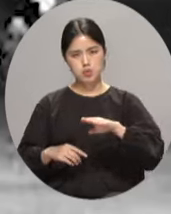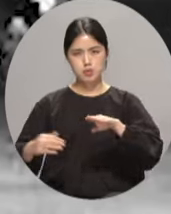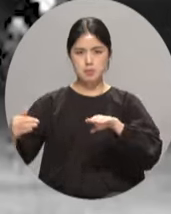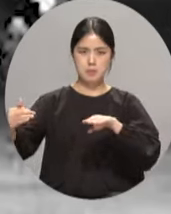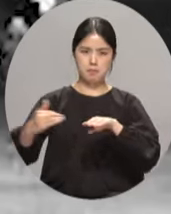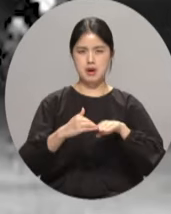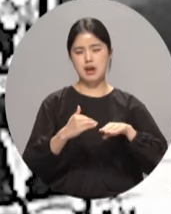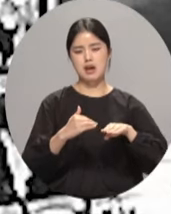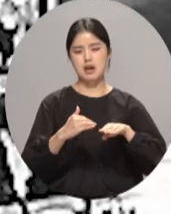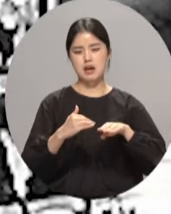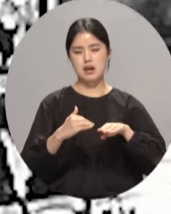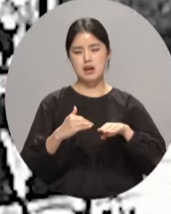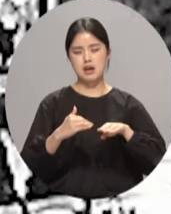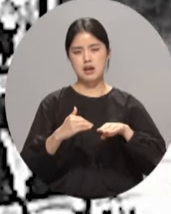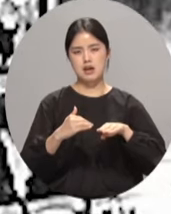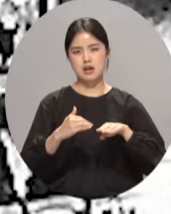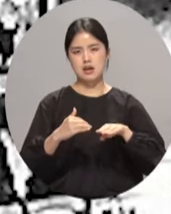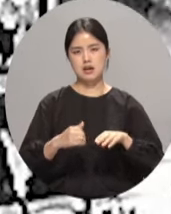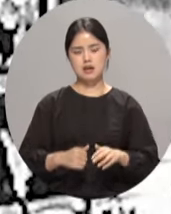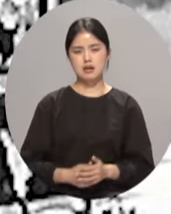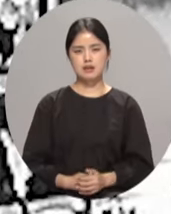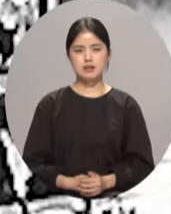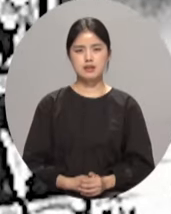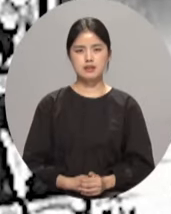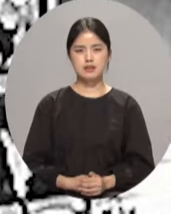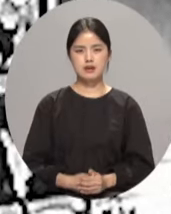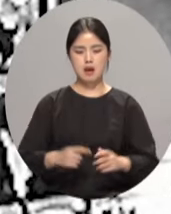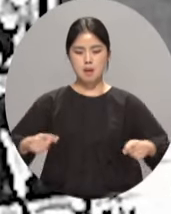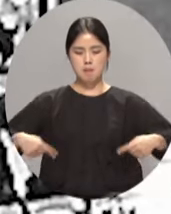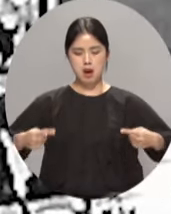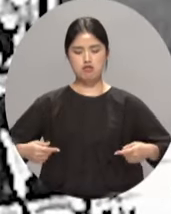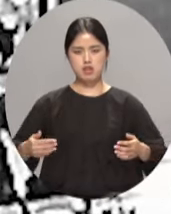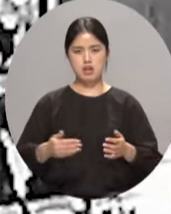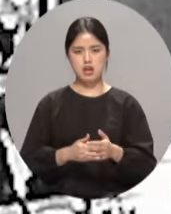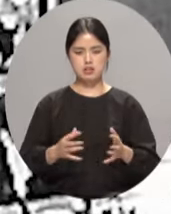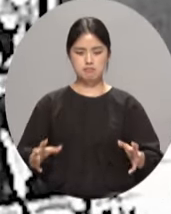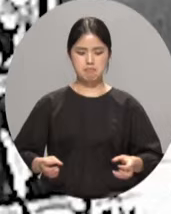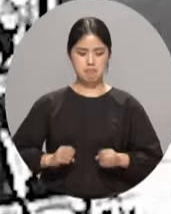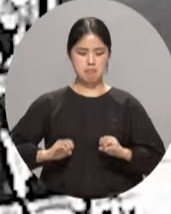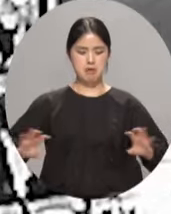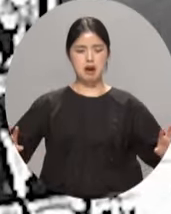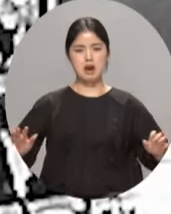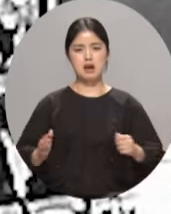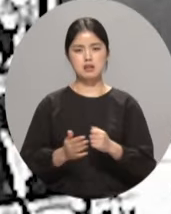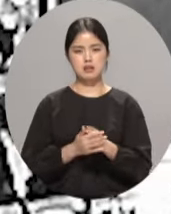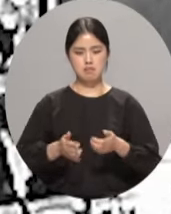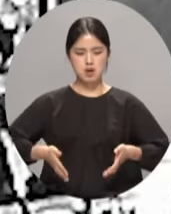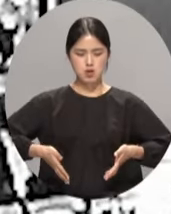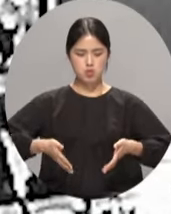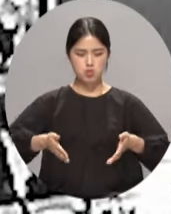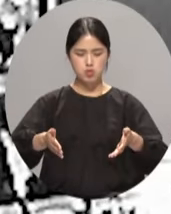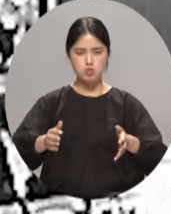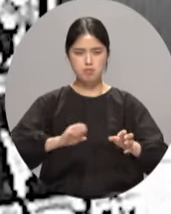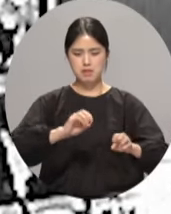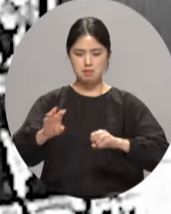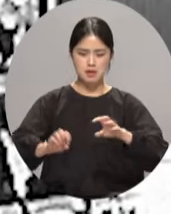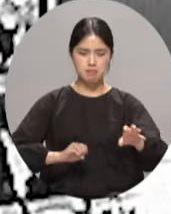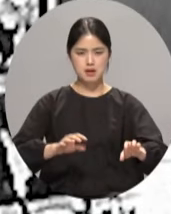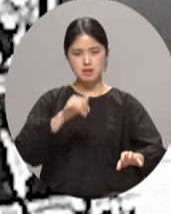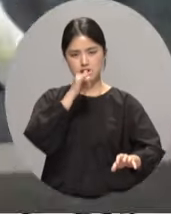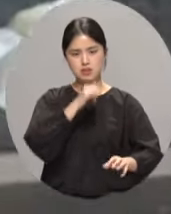충격을 못 이기고 수미를 밀려 놨고 바퀴까지 튕겨져 나와 도로일 때는 아수라장이 됐습니다